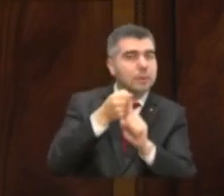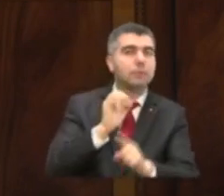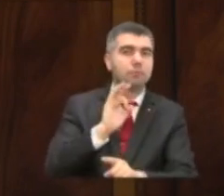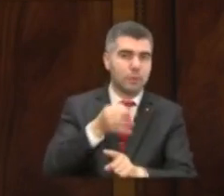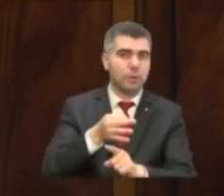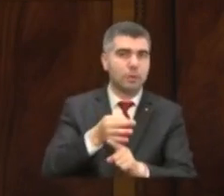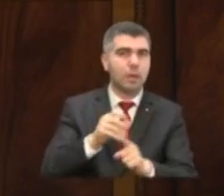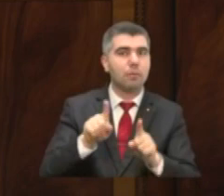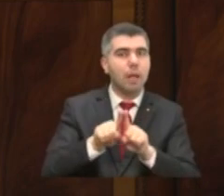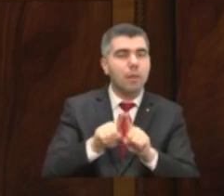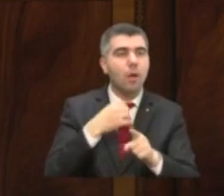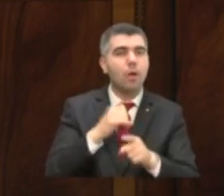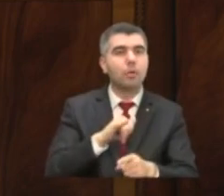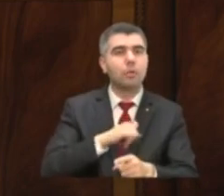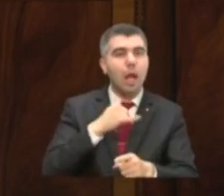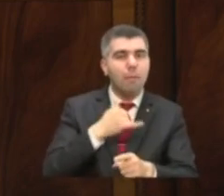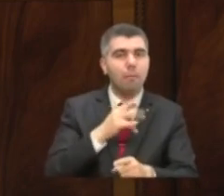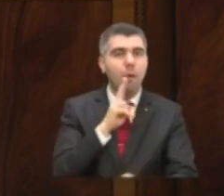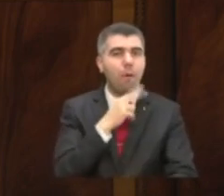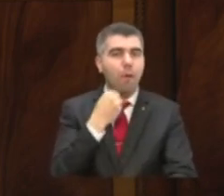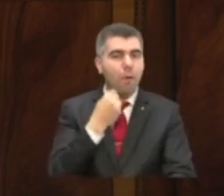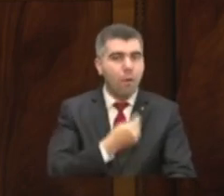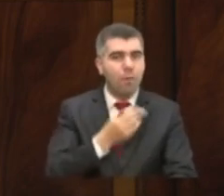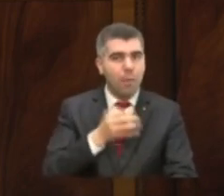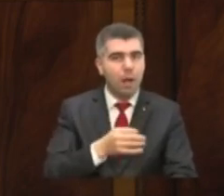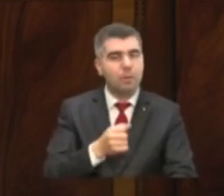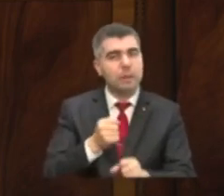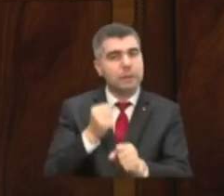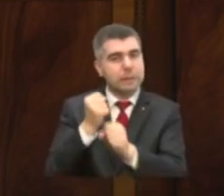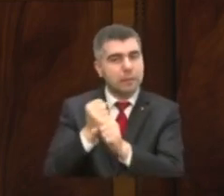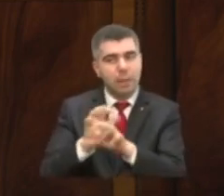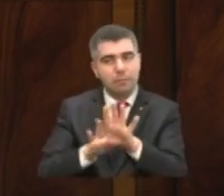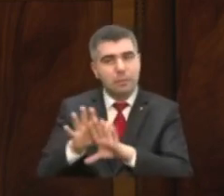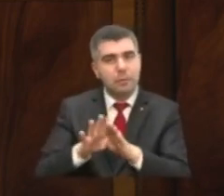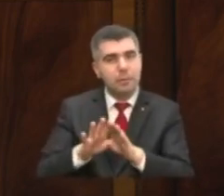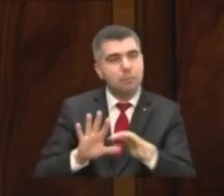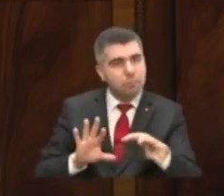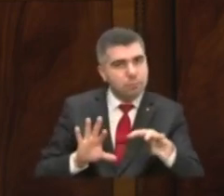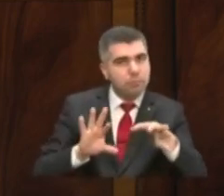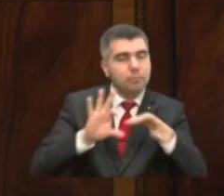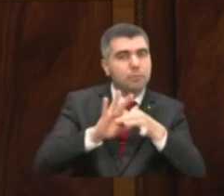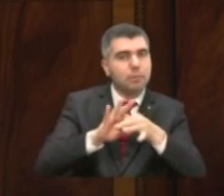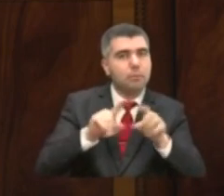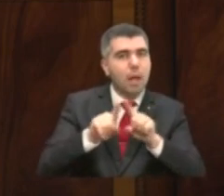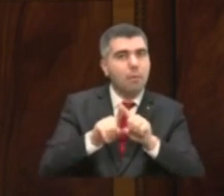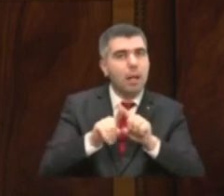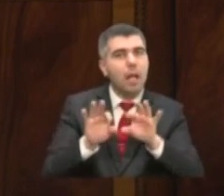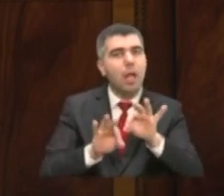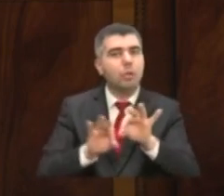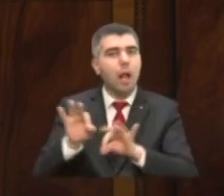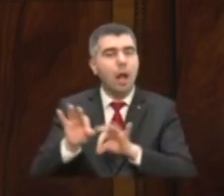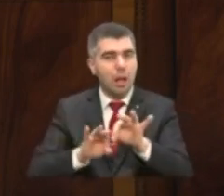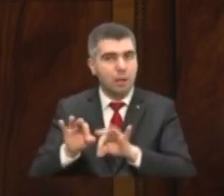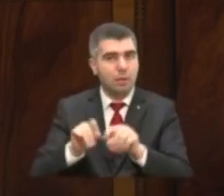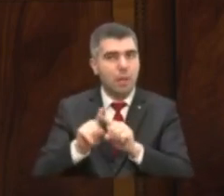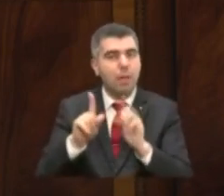في مجال الشباب من قبل الحكومة، قصد العمل على إدماج الشباب في الحياة العامة، وكذا الإجراءات اللي جا بها